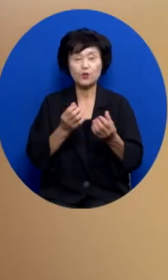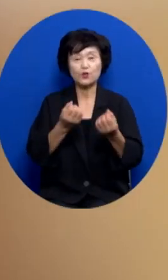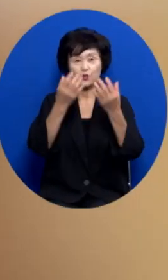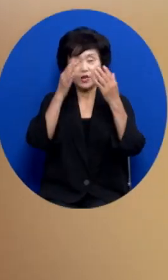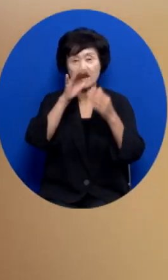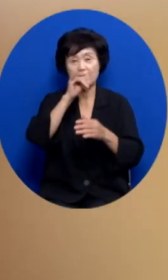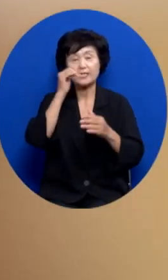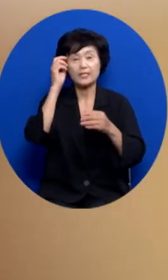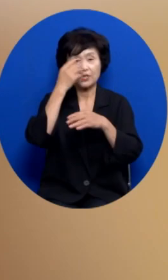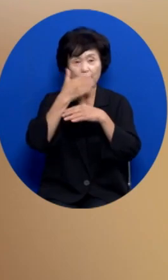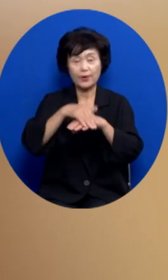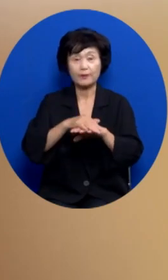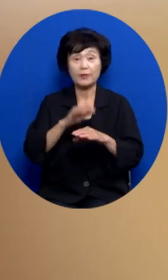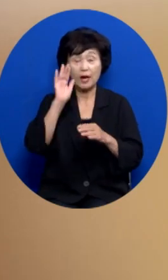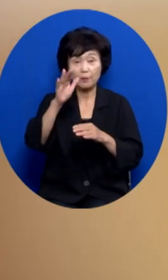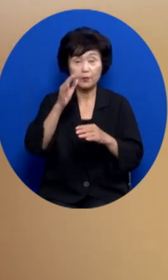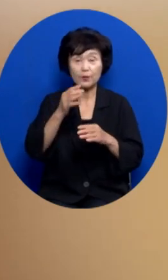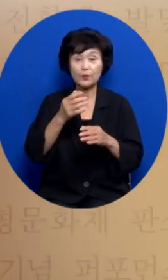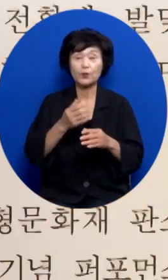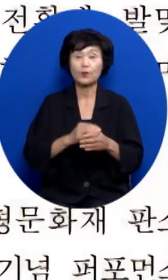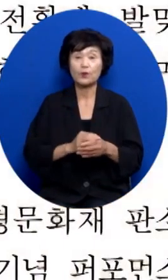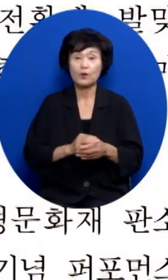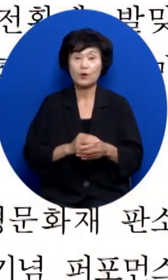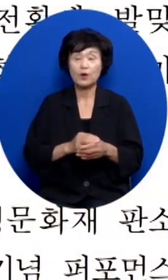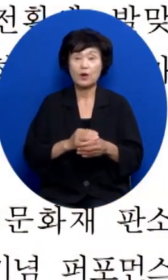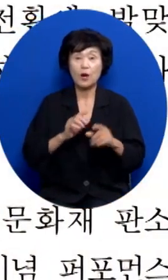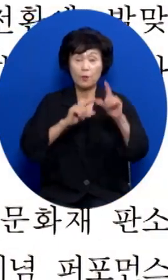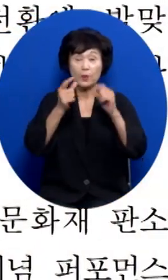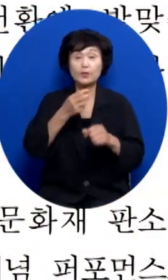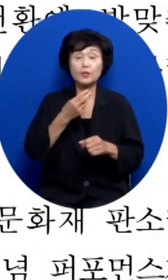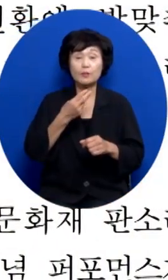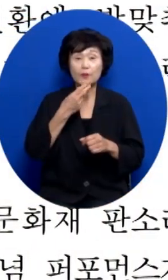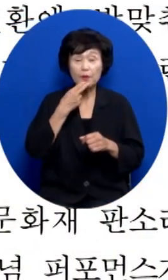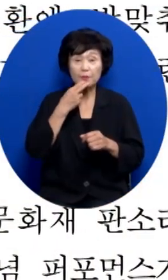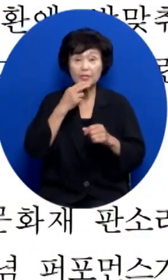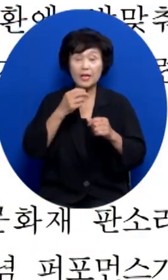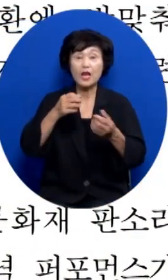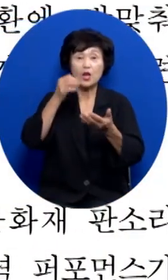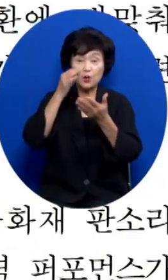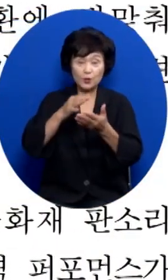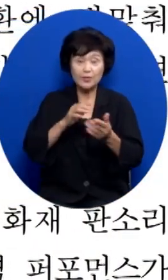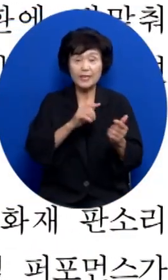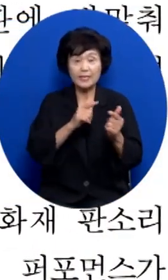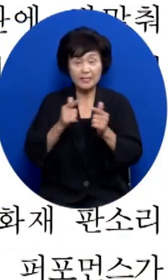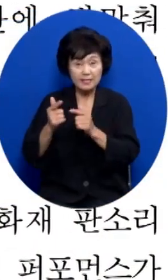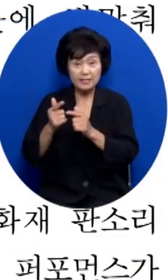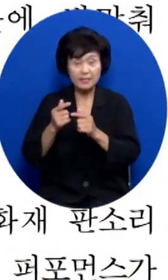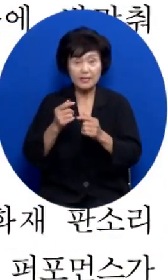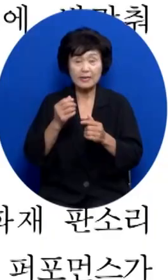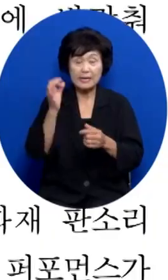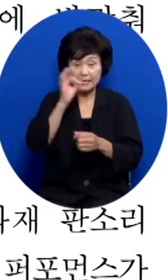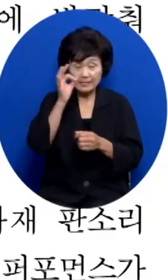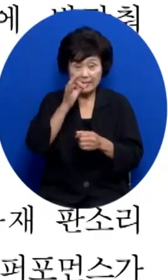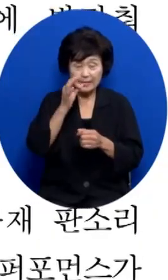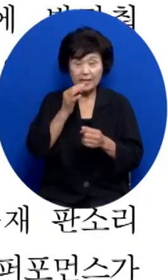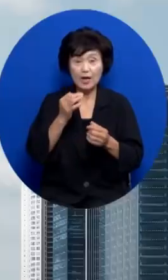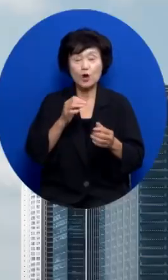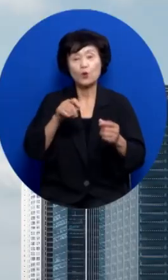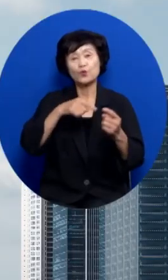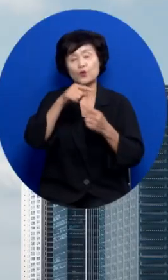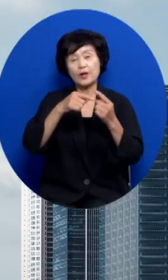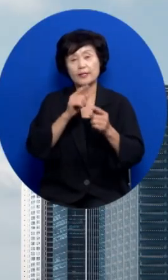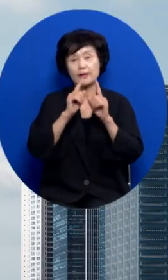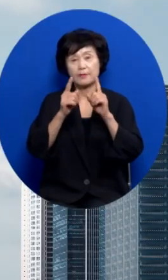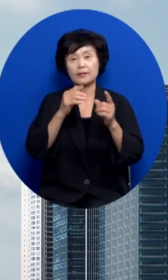국립무형유산원 측은 앞으로도 무형유산의 가치를 확산할 수 있는 다양한 전시와 공연을 개발, 운영하겠다고 밝혔습니다.